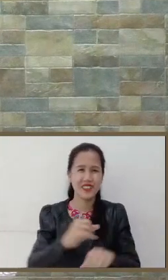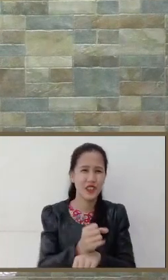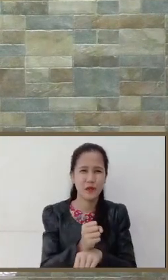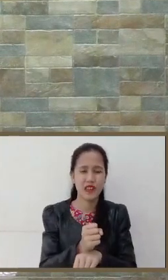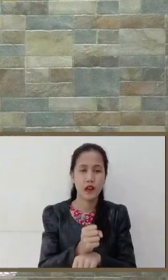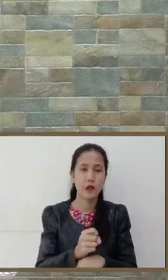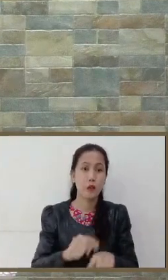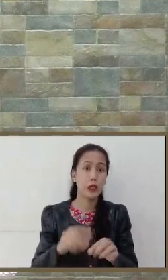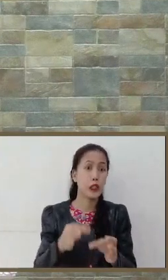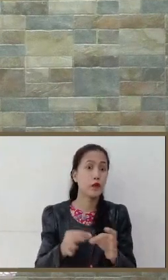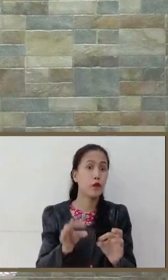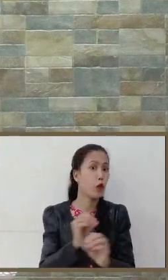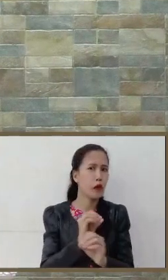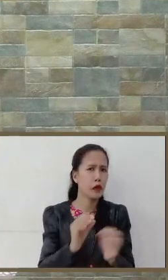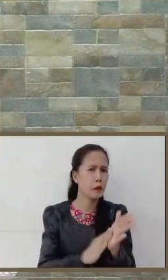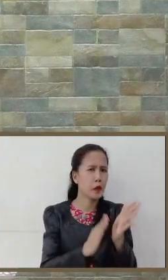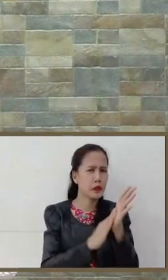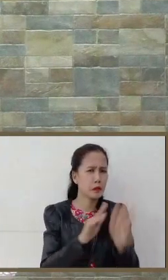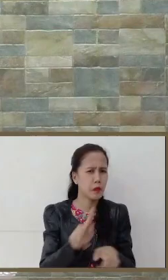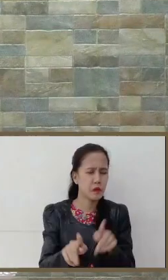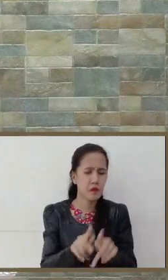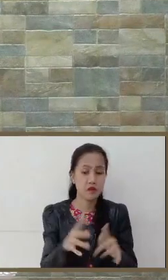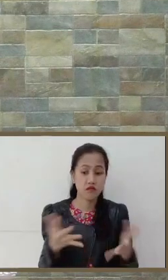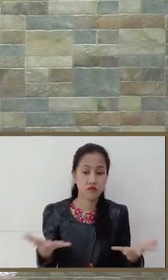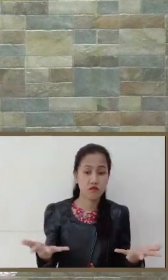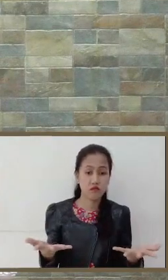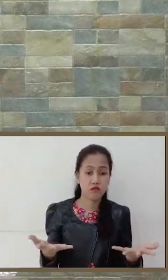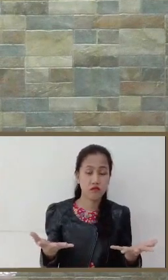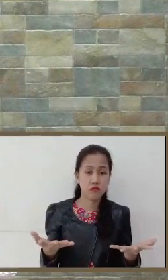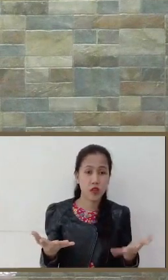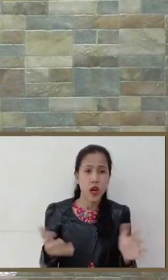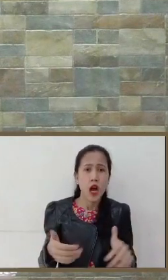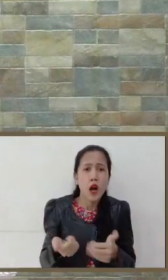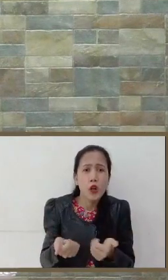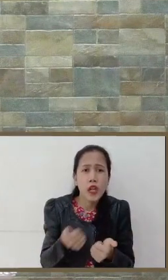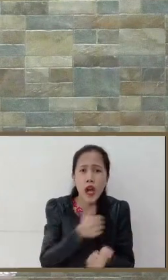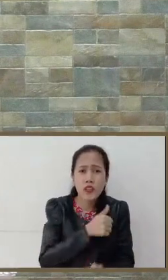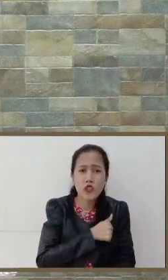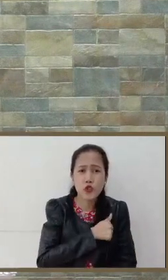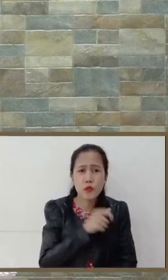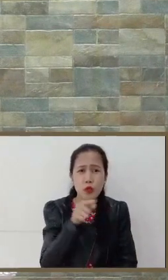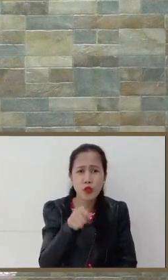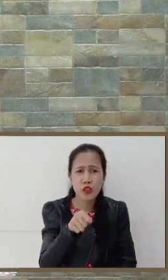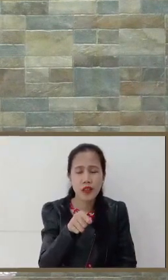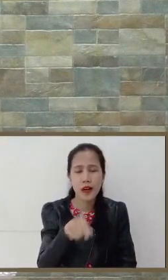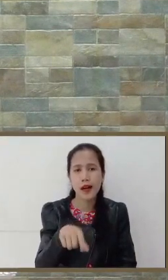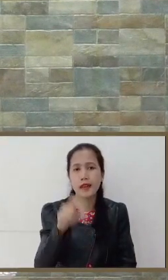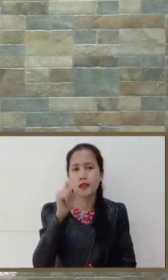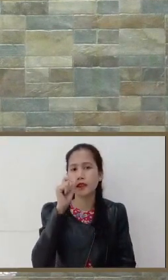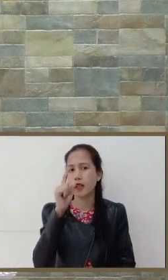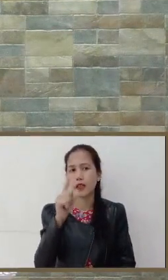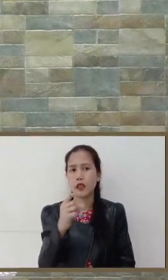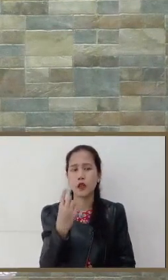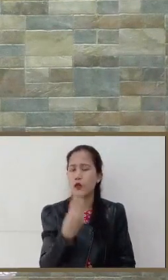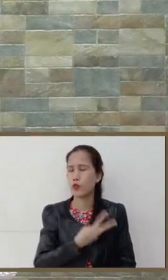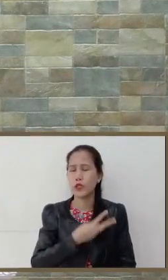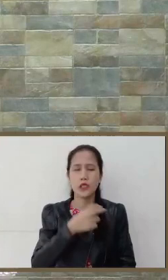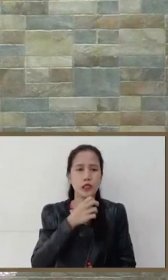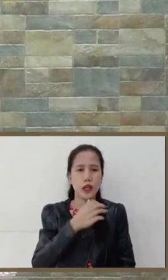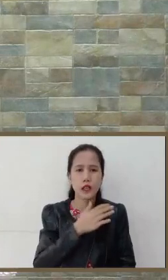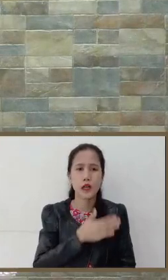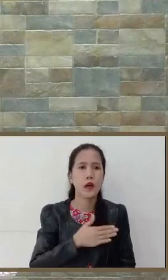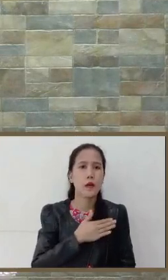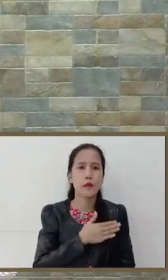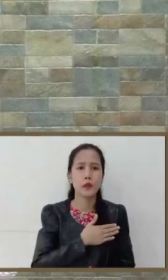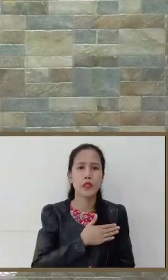mo. Mga kapatid, hindi yun ang attitude ng isang servant. Kung talagang totoong naglilingkod tayo sa Diyos, at